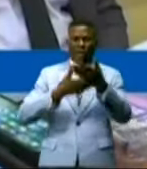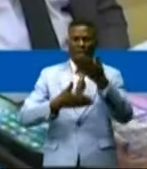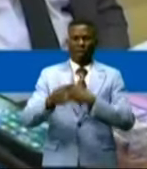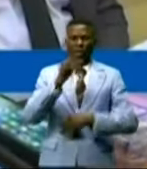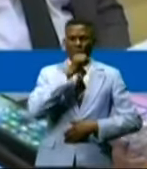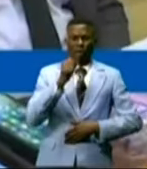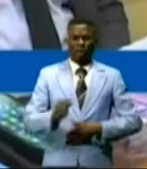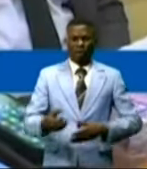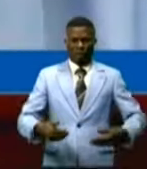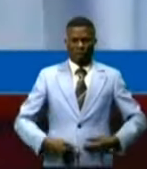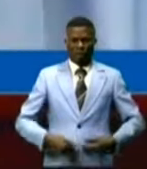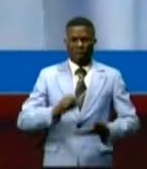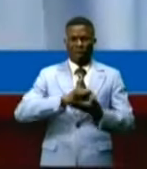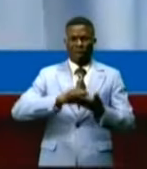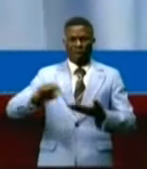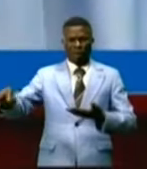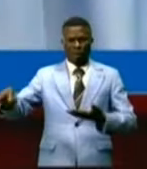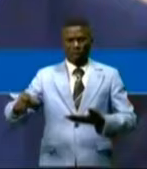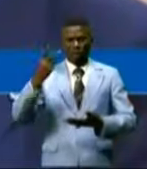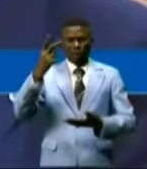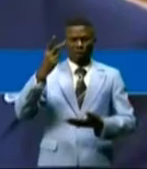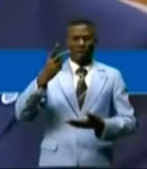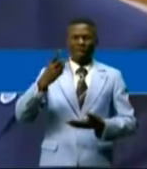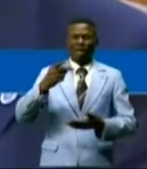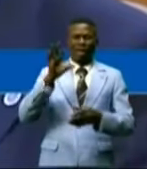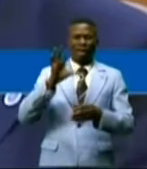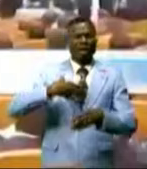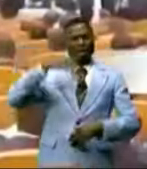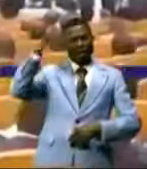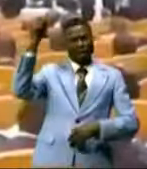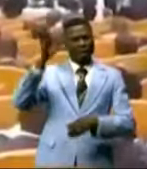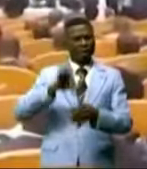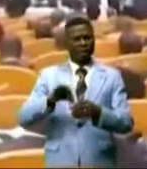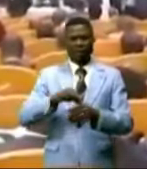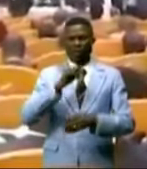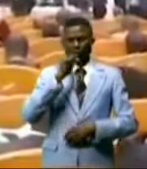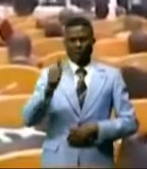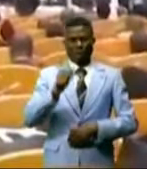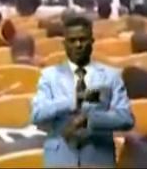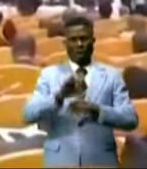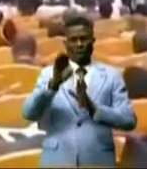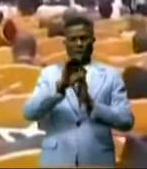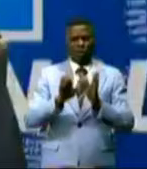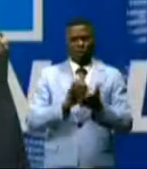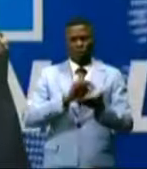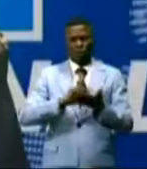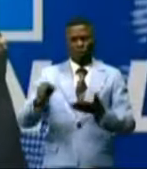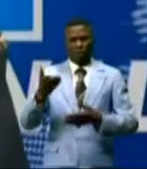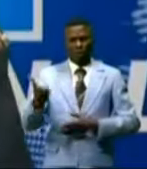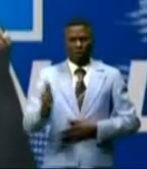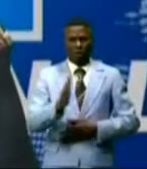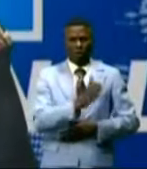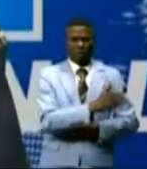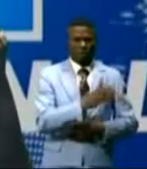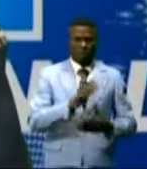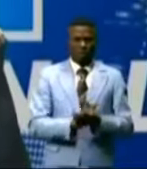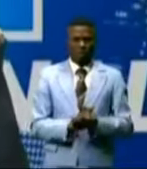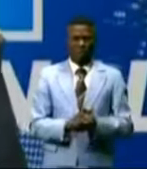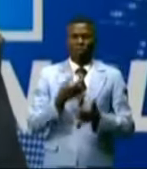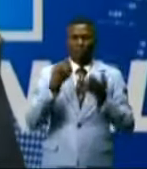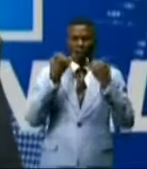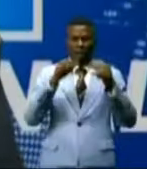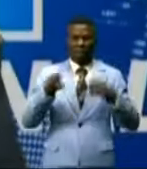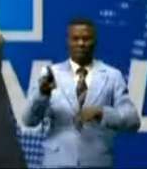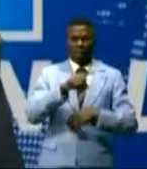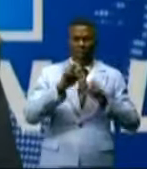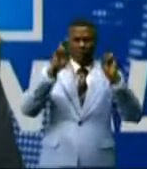bureau provisoire en remplacement de deux autres membres invalidés par la Cour constitutionnelle. Nous vous l'avions dit à